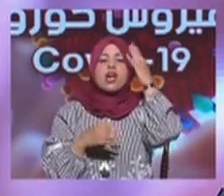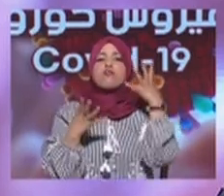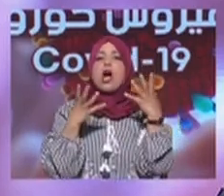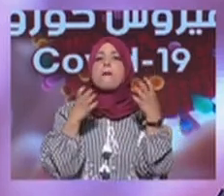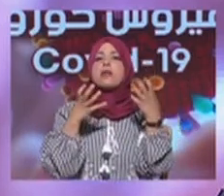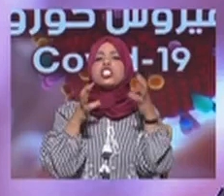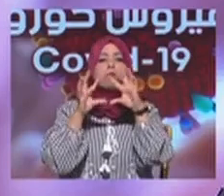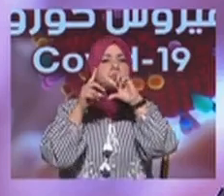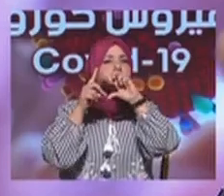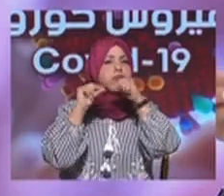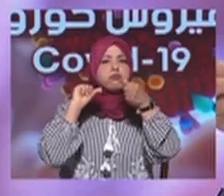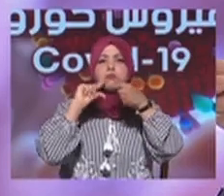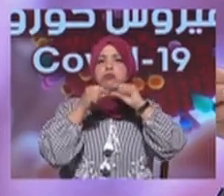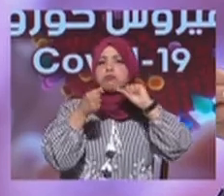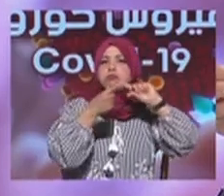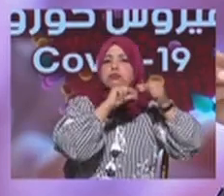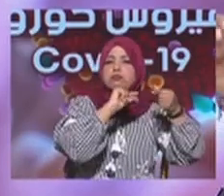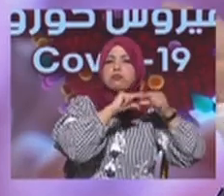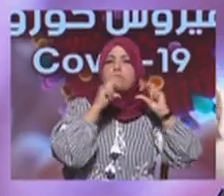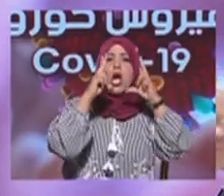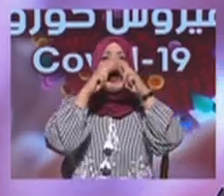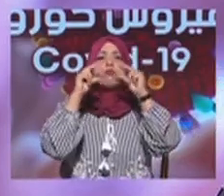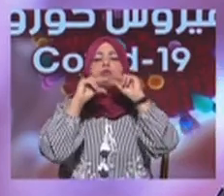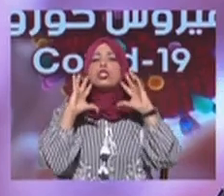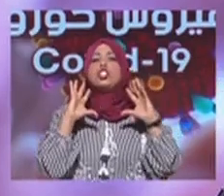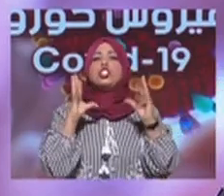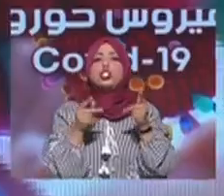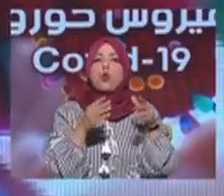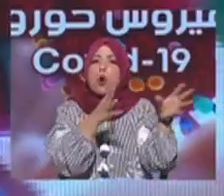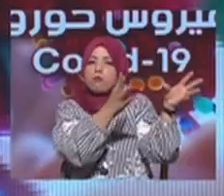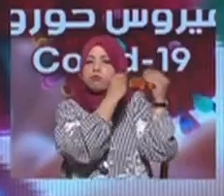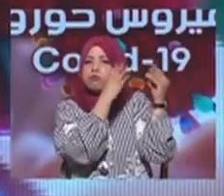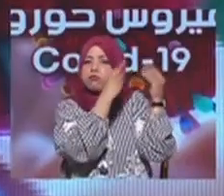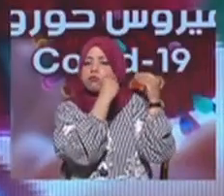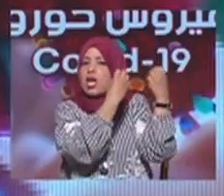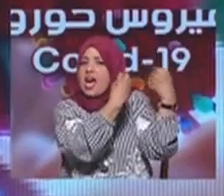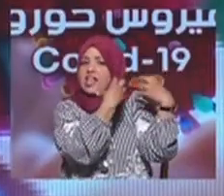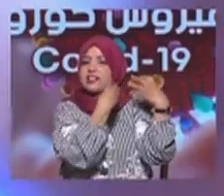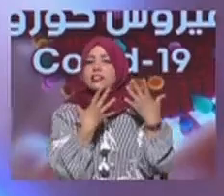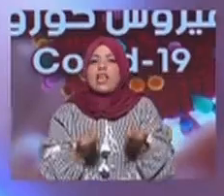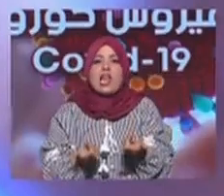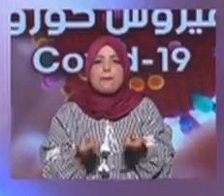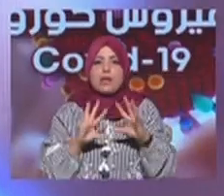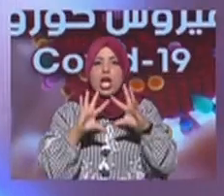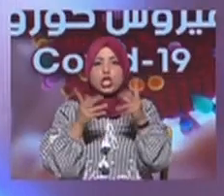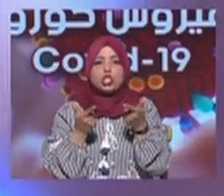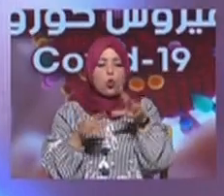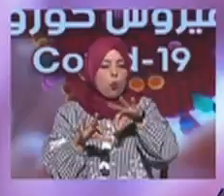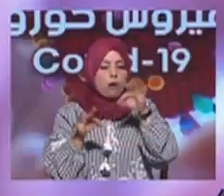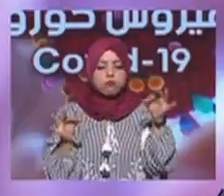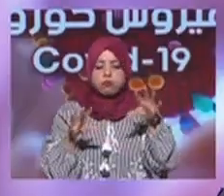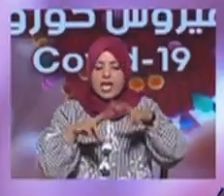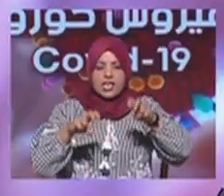على هذا الفيروس؟ هل علمنا أشياء هذا الفيروس؟ سيادتكم فتفتوه معناها لوجتوا على